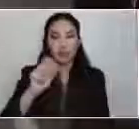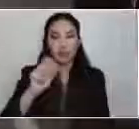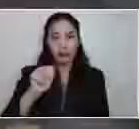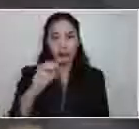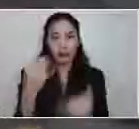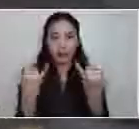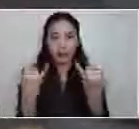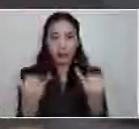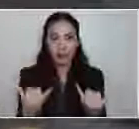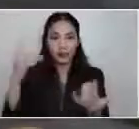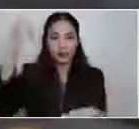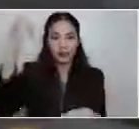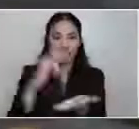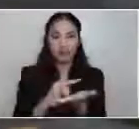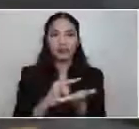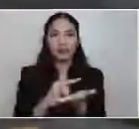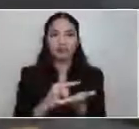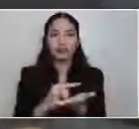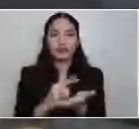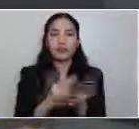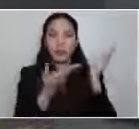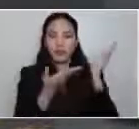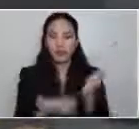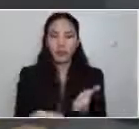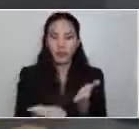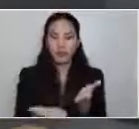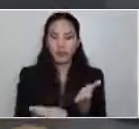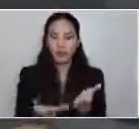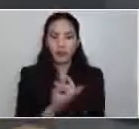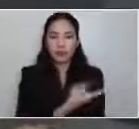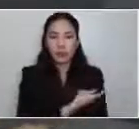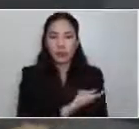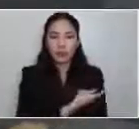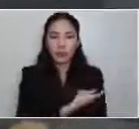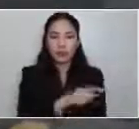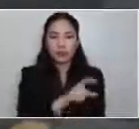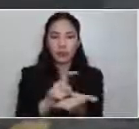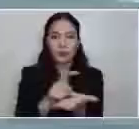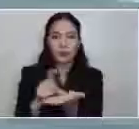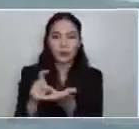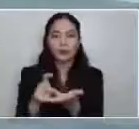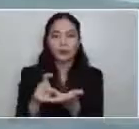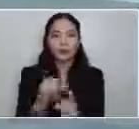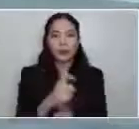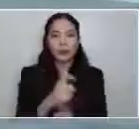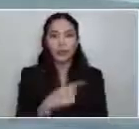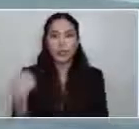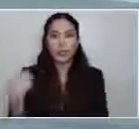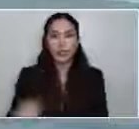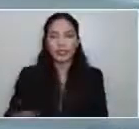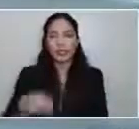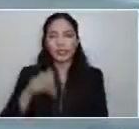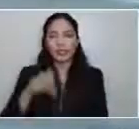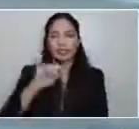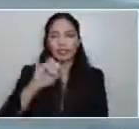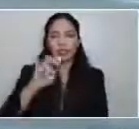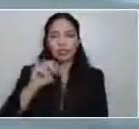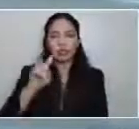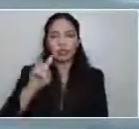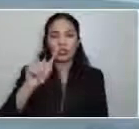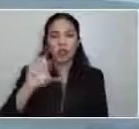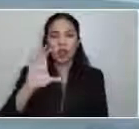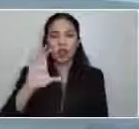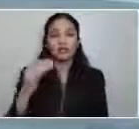NAIA Terminal 2 kung saan lalapag ang eroplano lula ng 1.5 doses ng Sinovac vaccine mula sa China. Mamayang alas